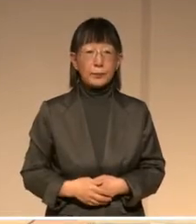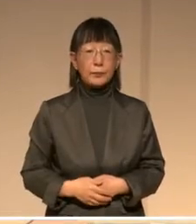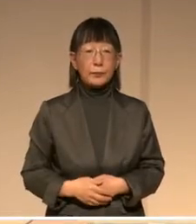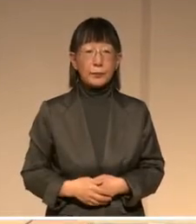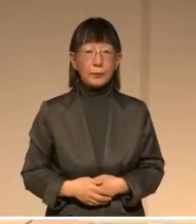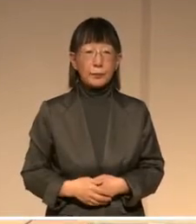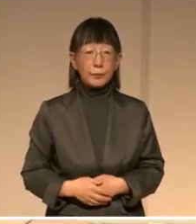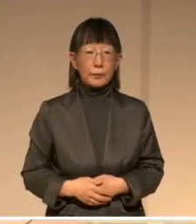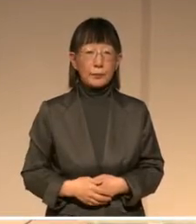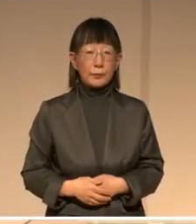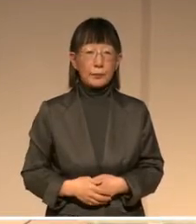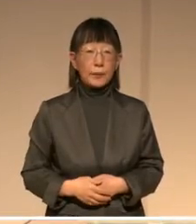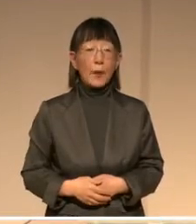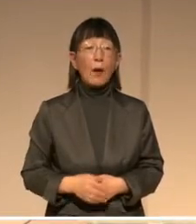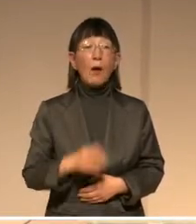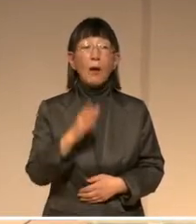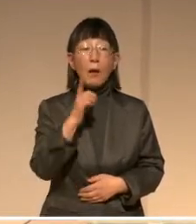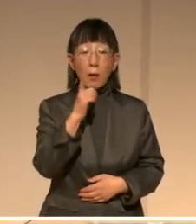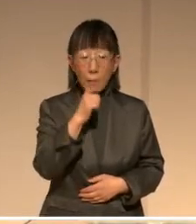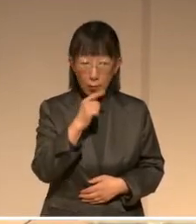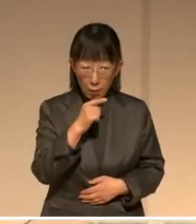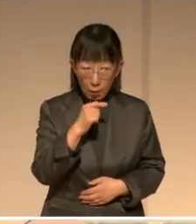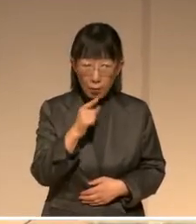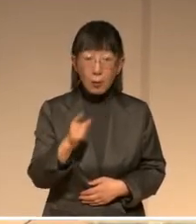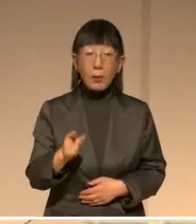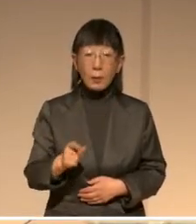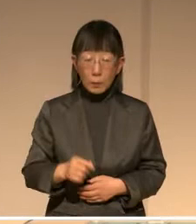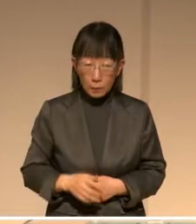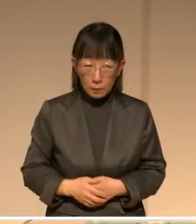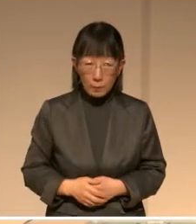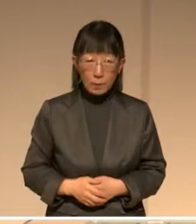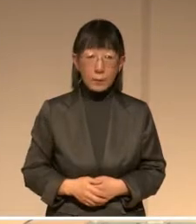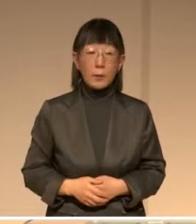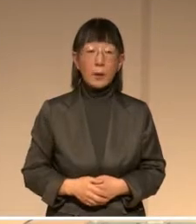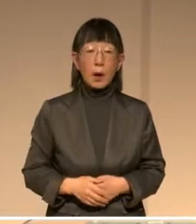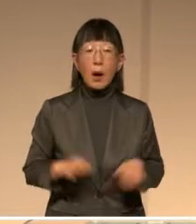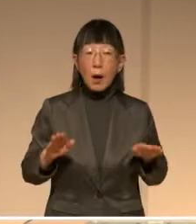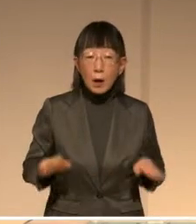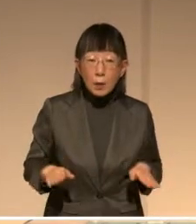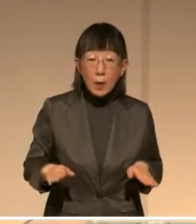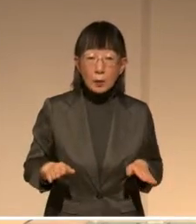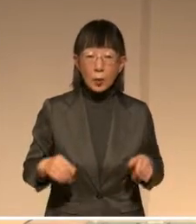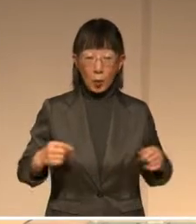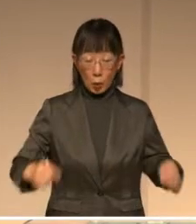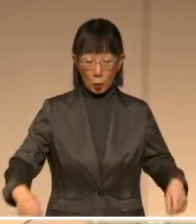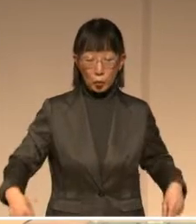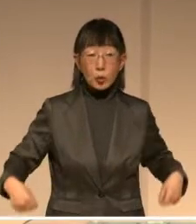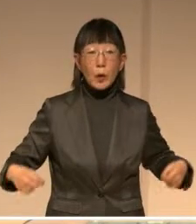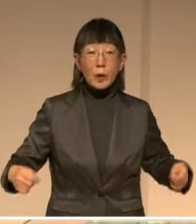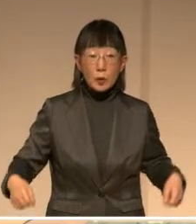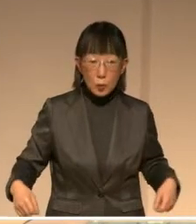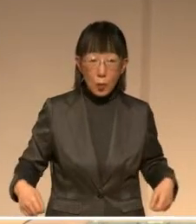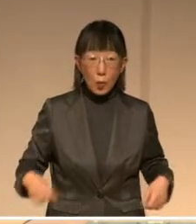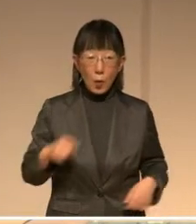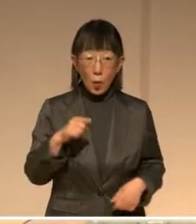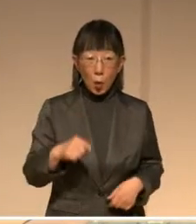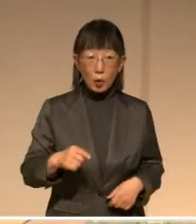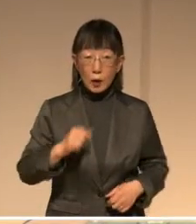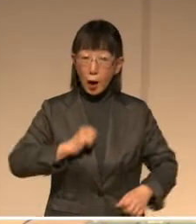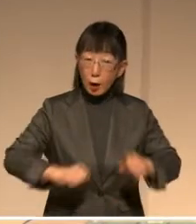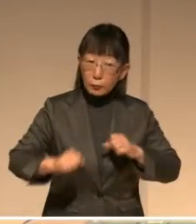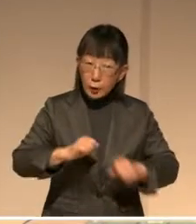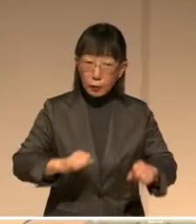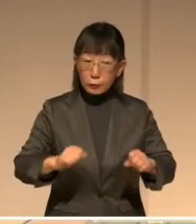です母ちゃーんね今こう乗ってらっしゃる車椅子もまさか自分がこんな活躍をするとは思わずに